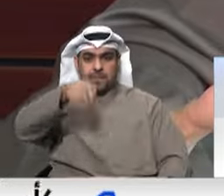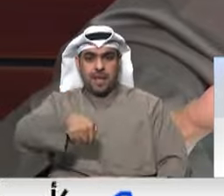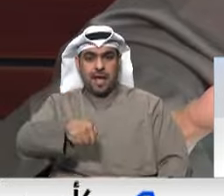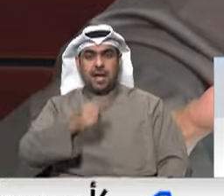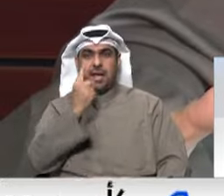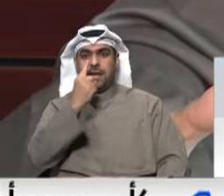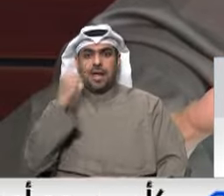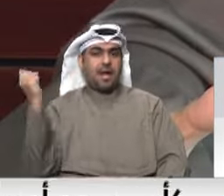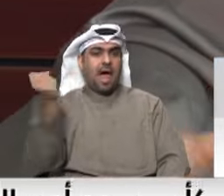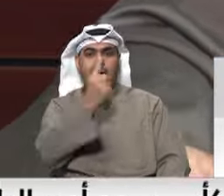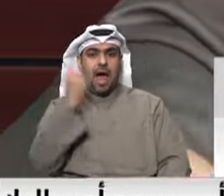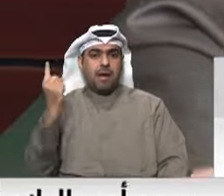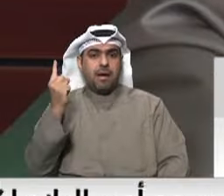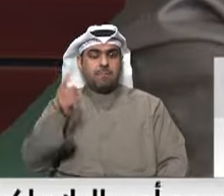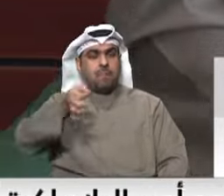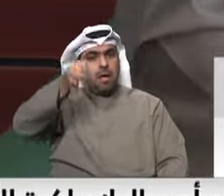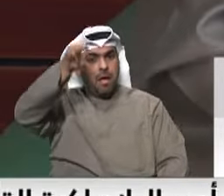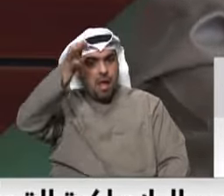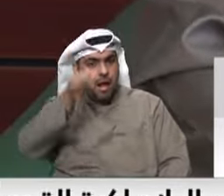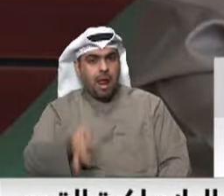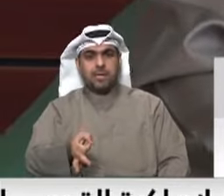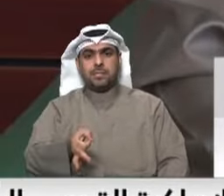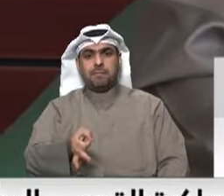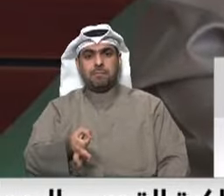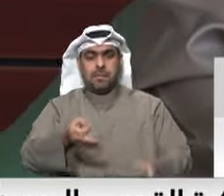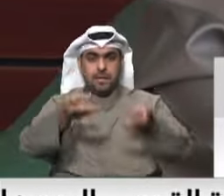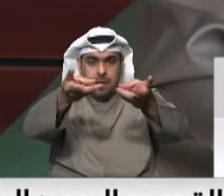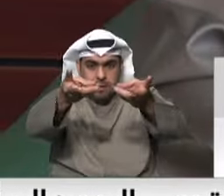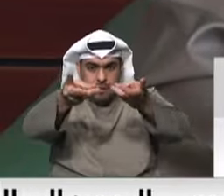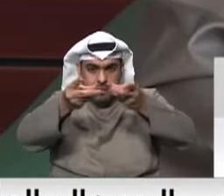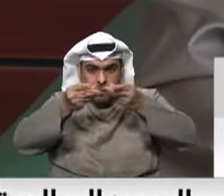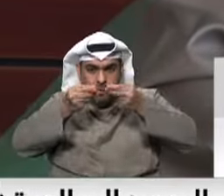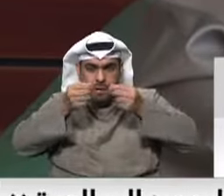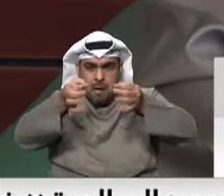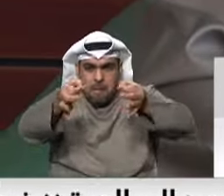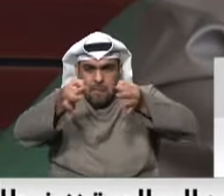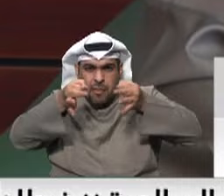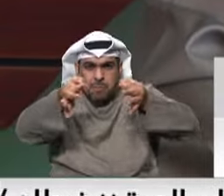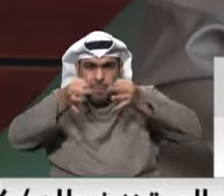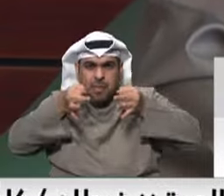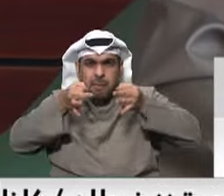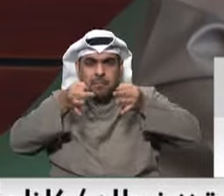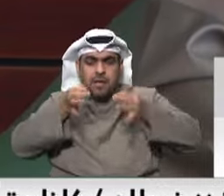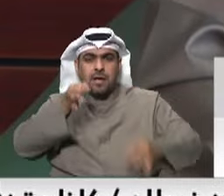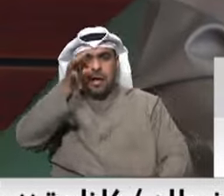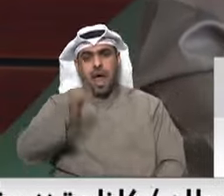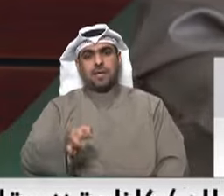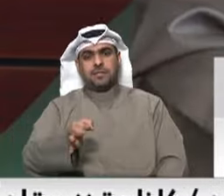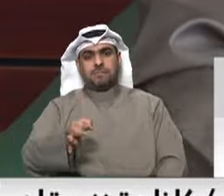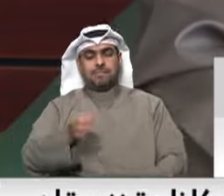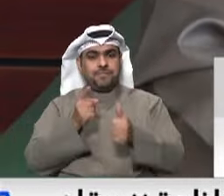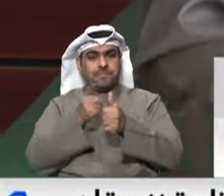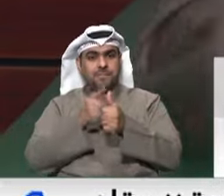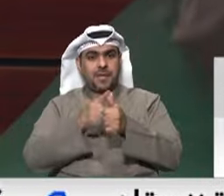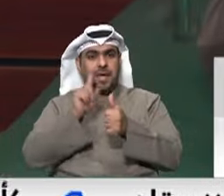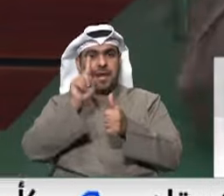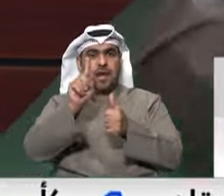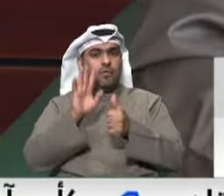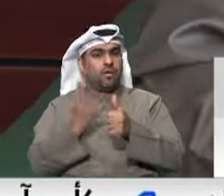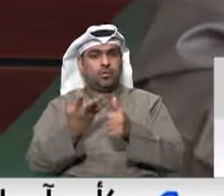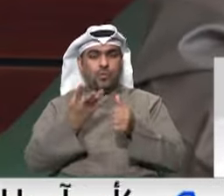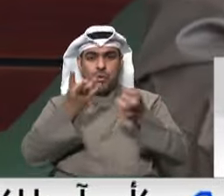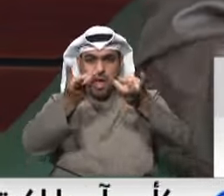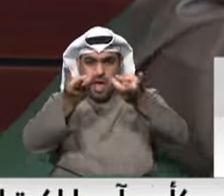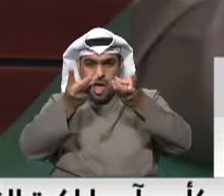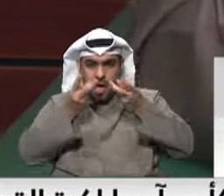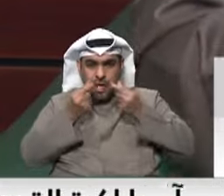العالم يجب ان يكون لديها تعدادا سكاني يحصي فيه عده امور البعض يعتقد هو بس رقم